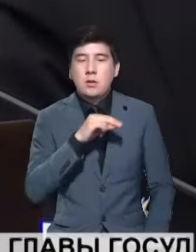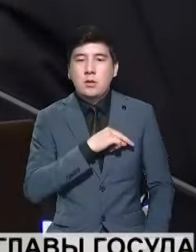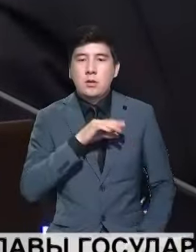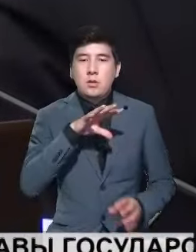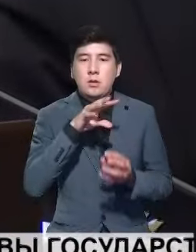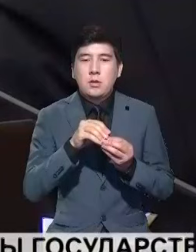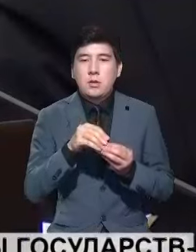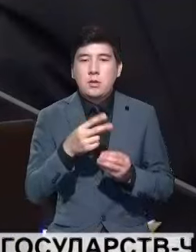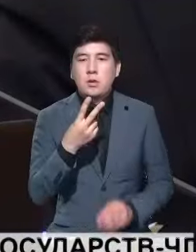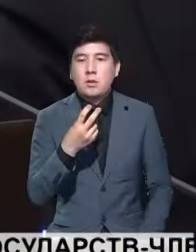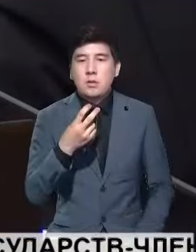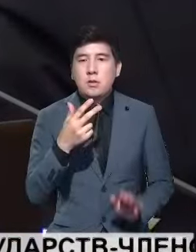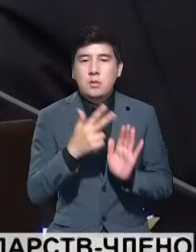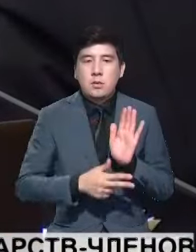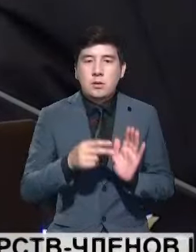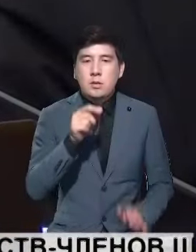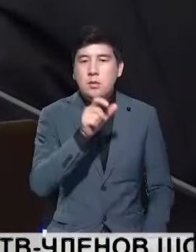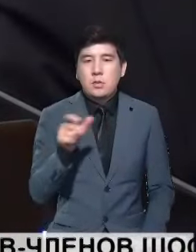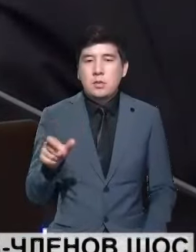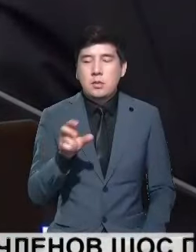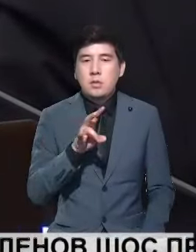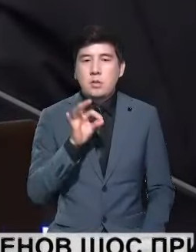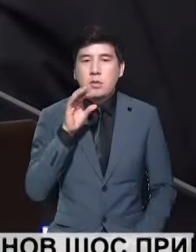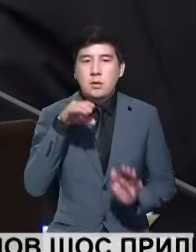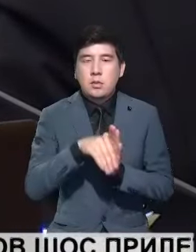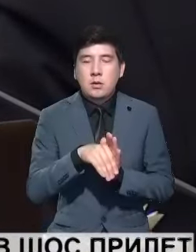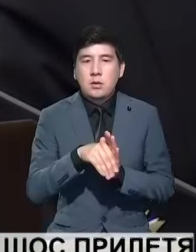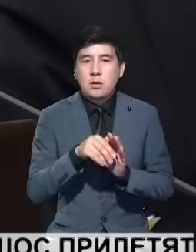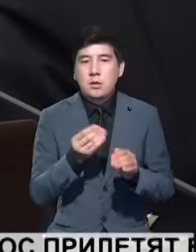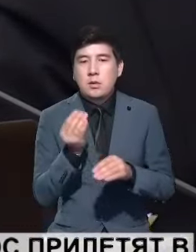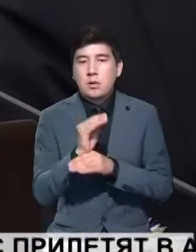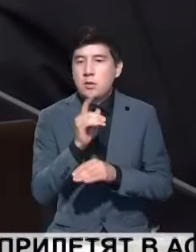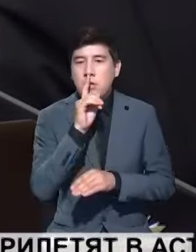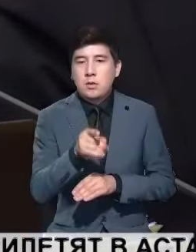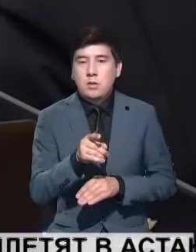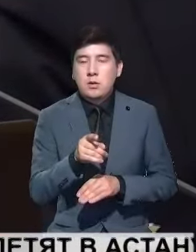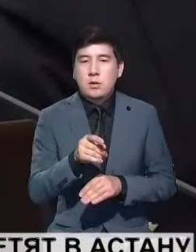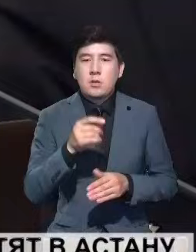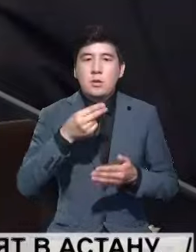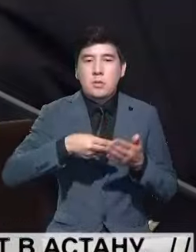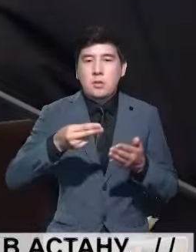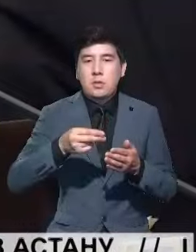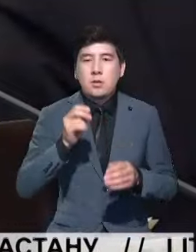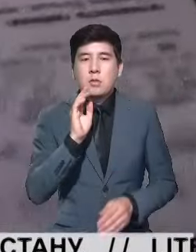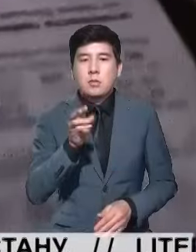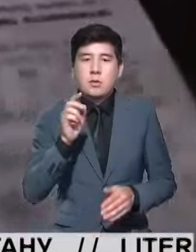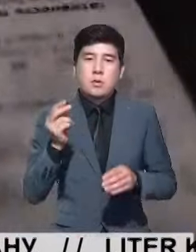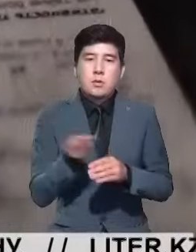порядка 280 тысяч человек. Никакого предупреждения для них не будет. Сделал ставку, сразу будет